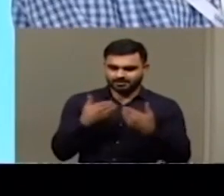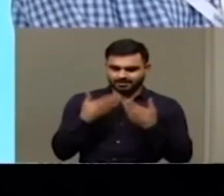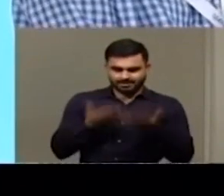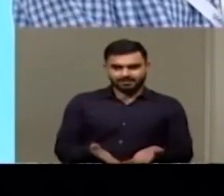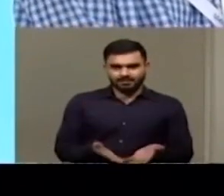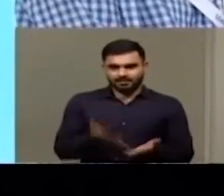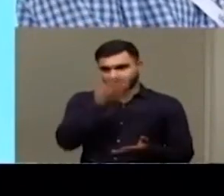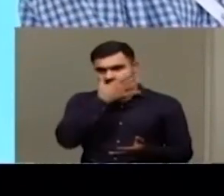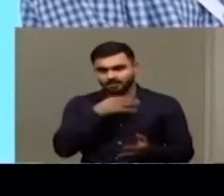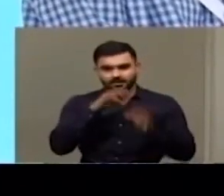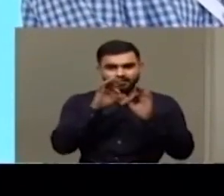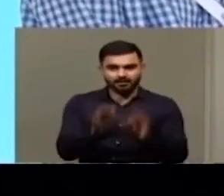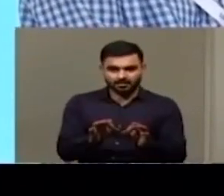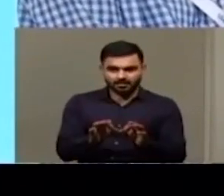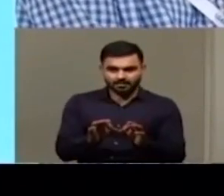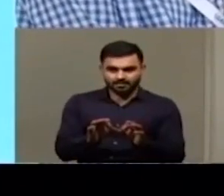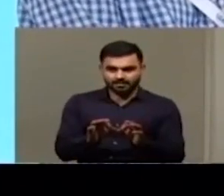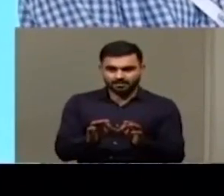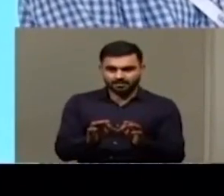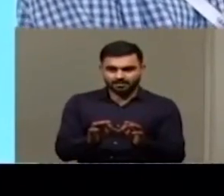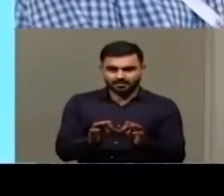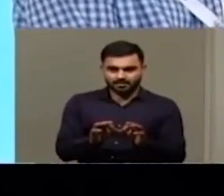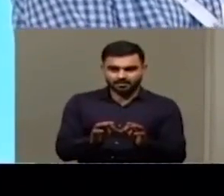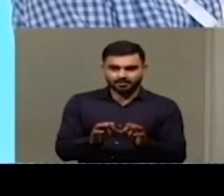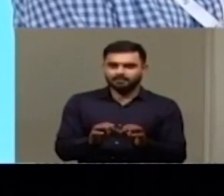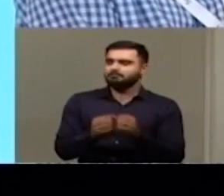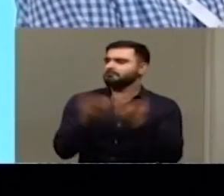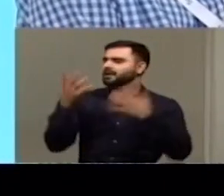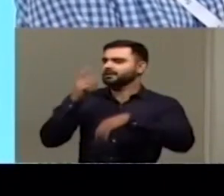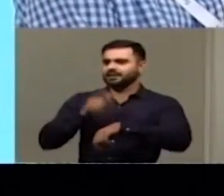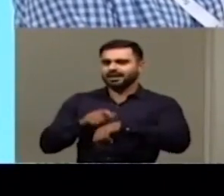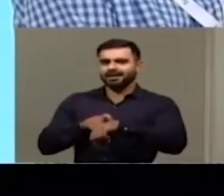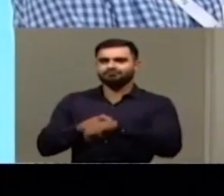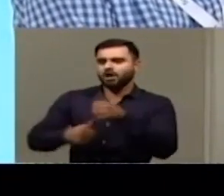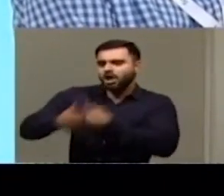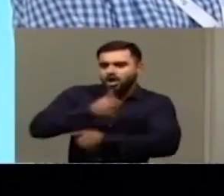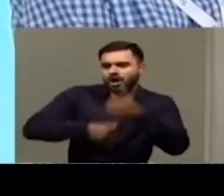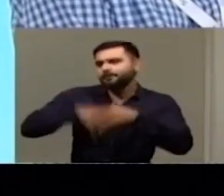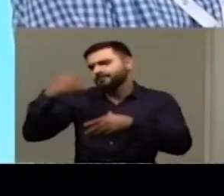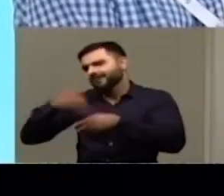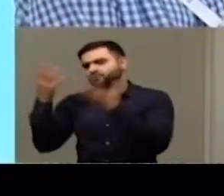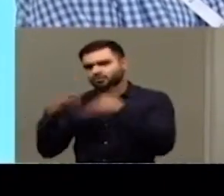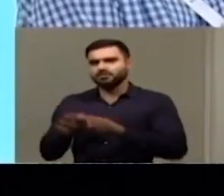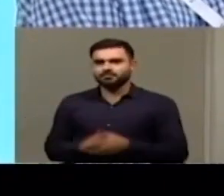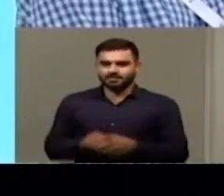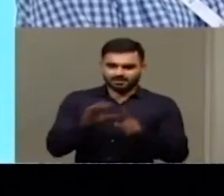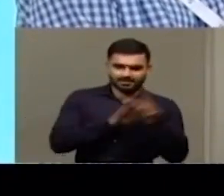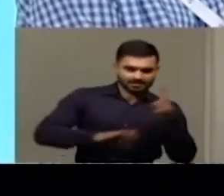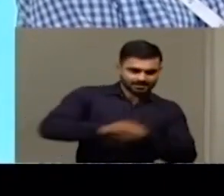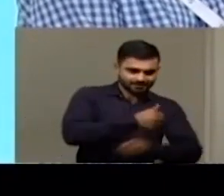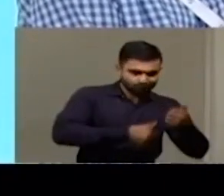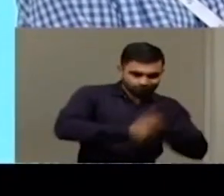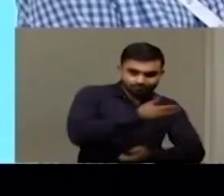आगे बहुत अच्छा लगा, पहली बार एक्सपीरियंस। हालांकि हम लोग कई बार हम लोग कॉम्पिटिशन में बाहर जा चुके हैं, हमने डिस्ट्रिक्ट भी खेला हुआ है,